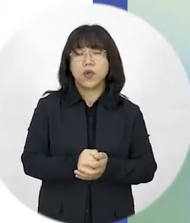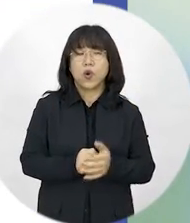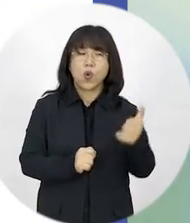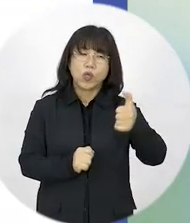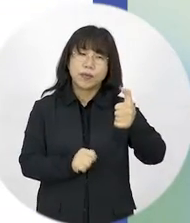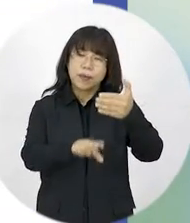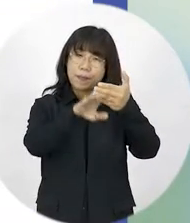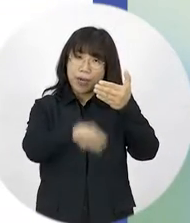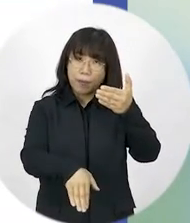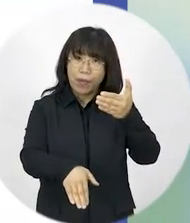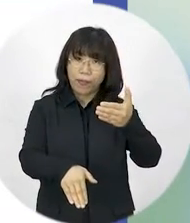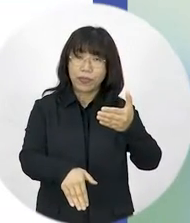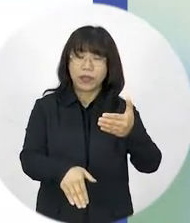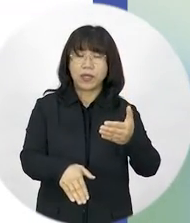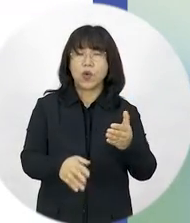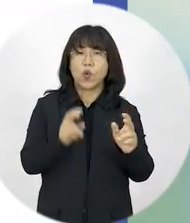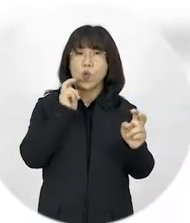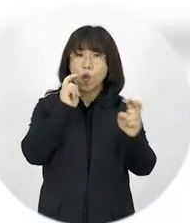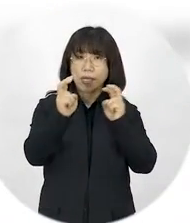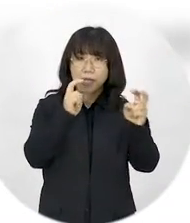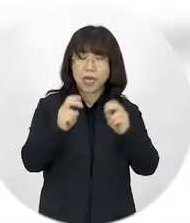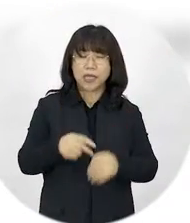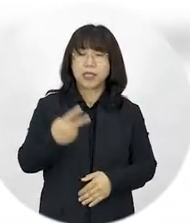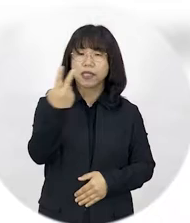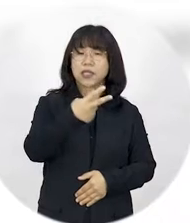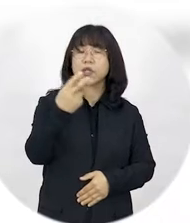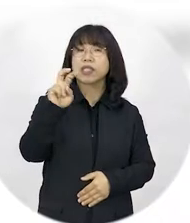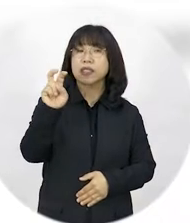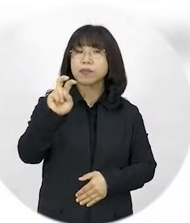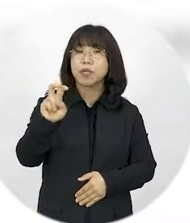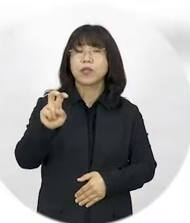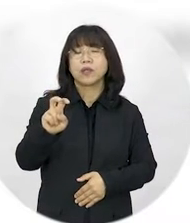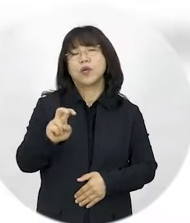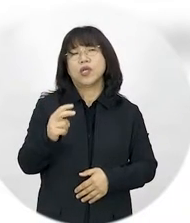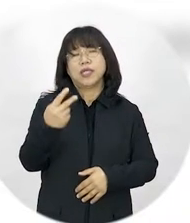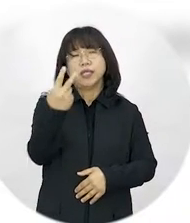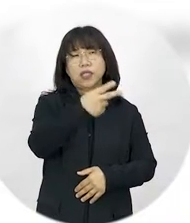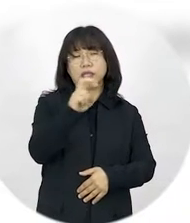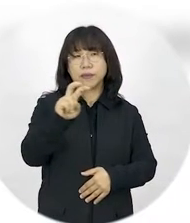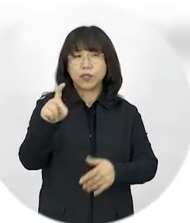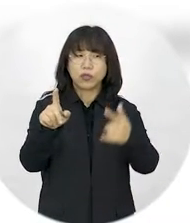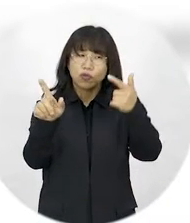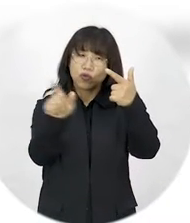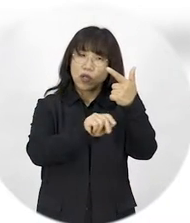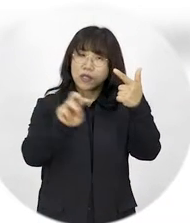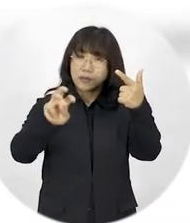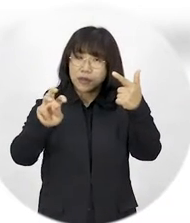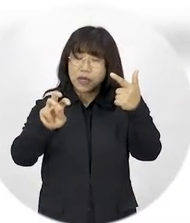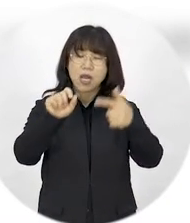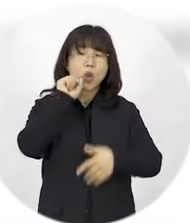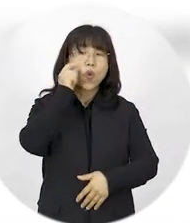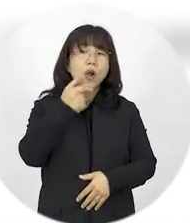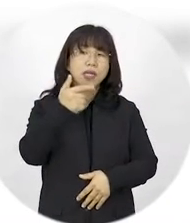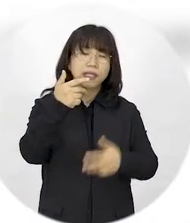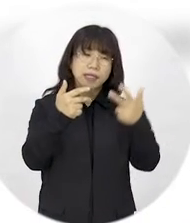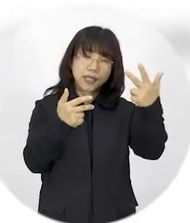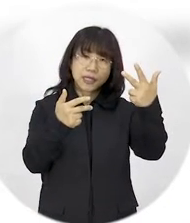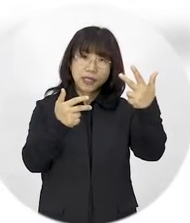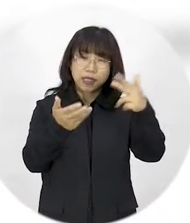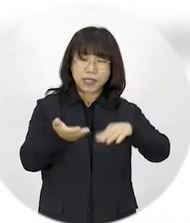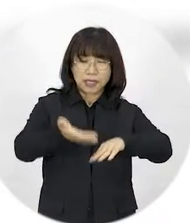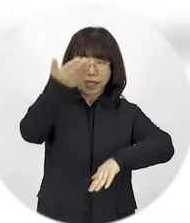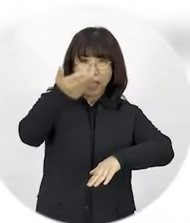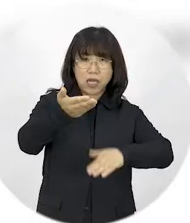미만 기업체의 근로자 가운데 2021년 4월 1일부터 2022년 6월 30일까지 월 7일